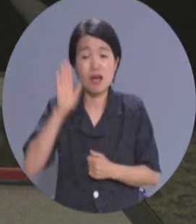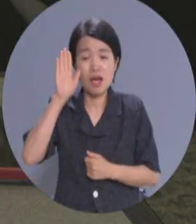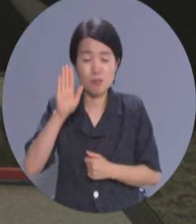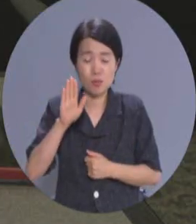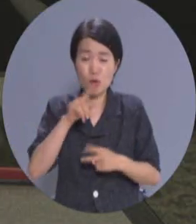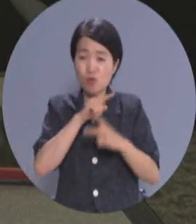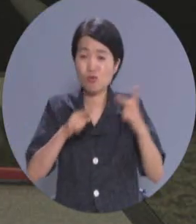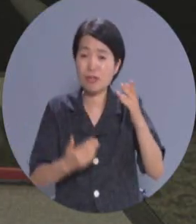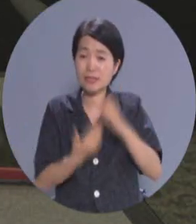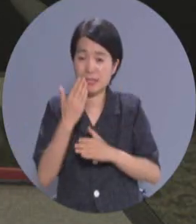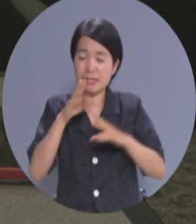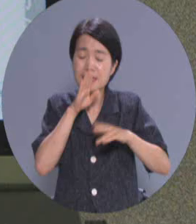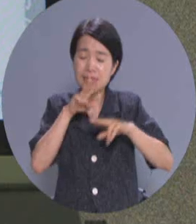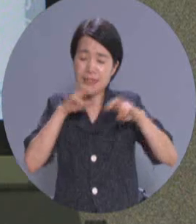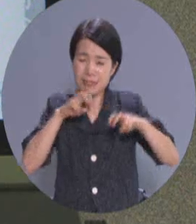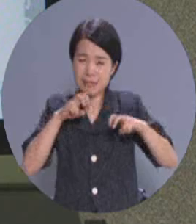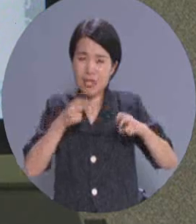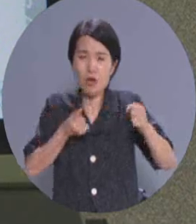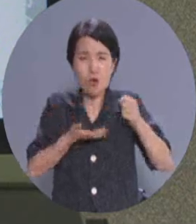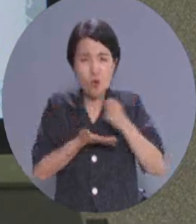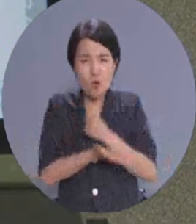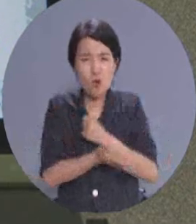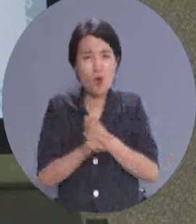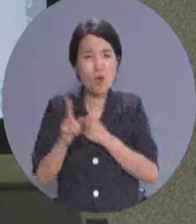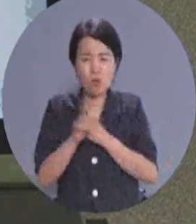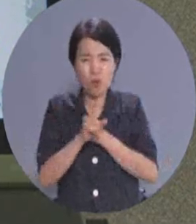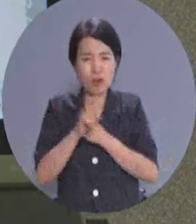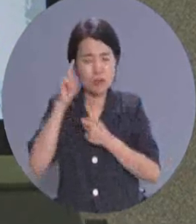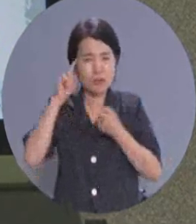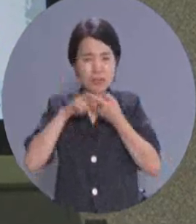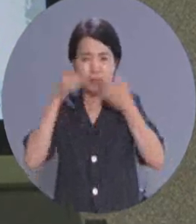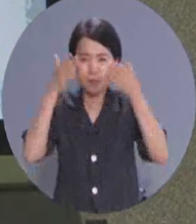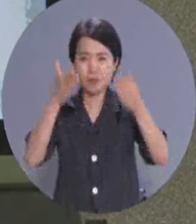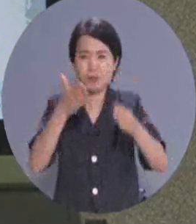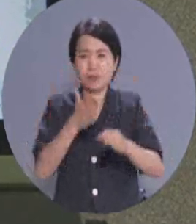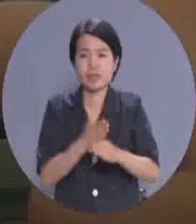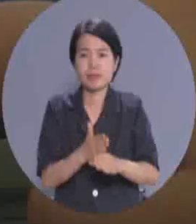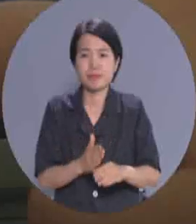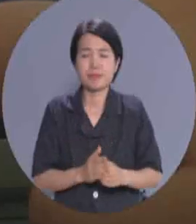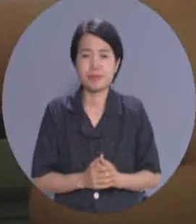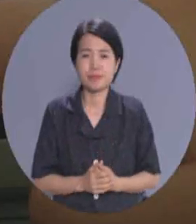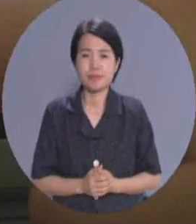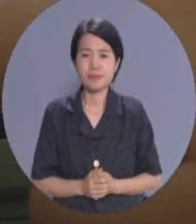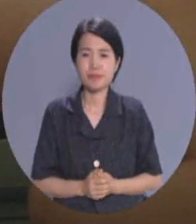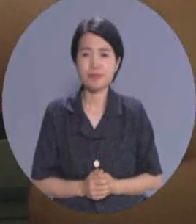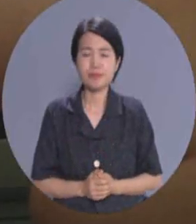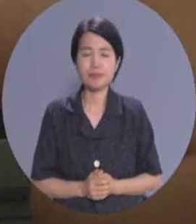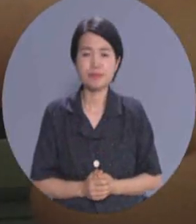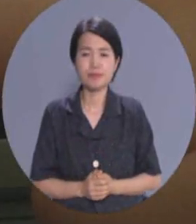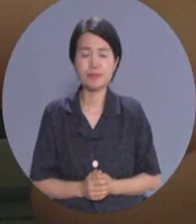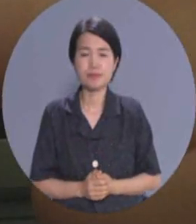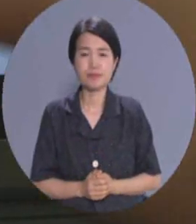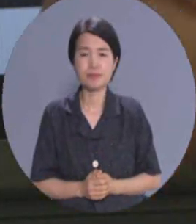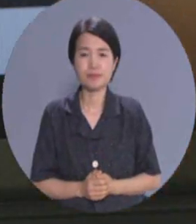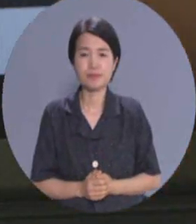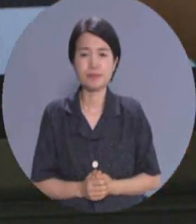앞으로이 아포 두루개 사건의 진실 규명에 어떤 영향을 미칠지 관심이 모아집니다 MBC 뉴스 김다비입니다